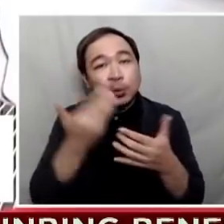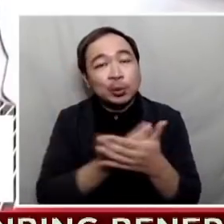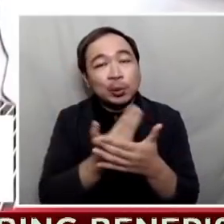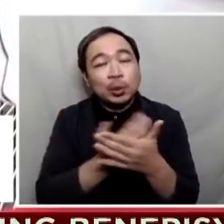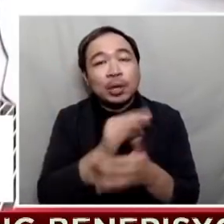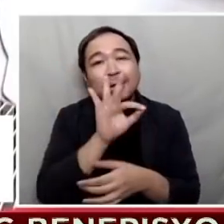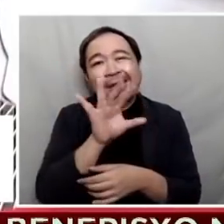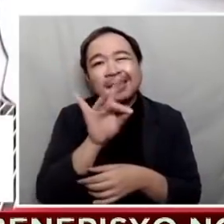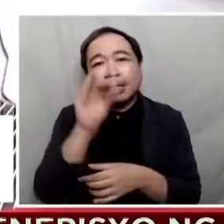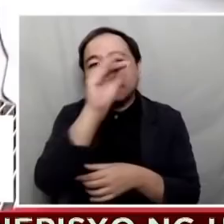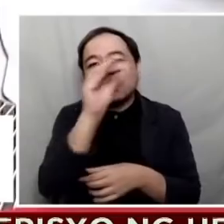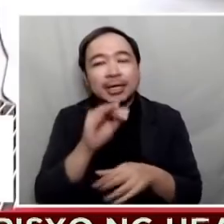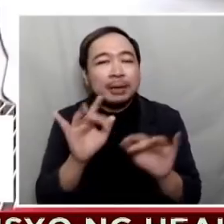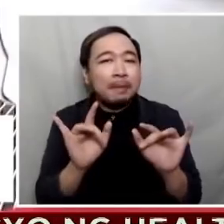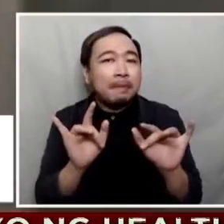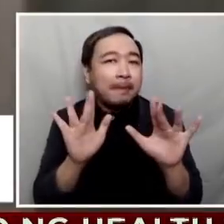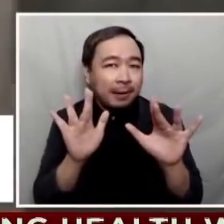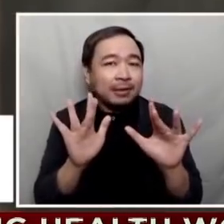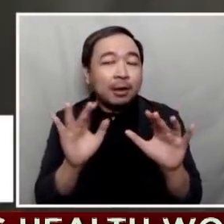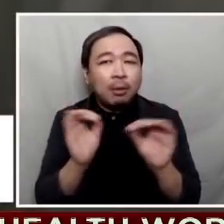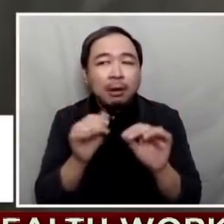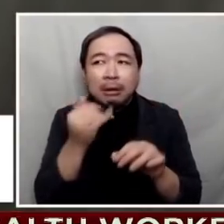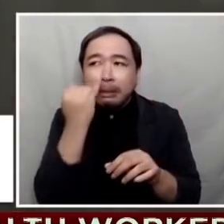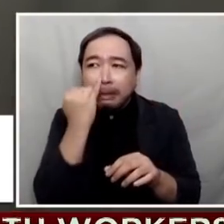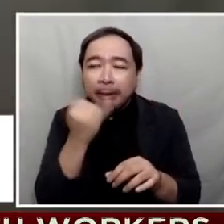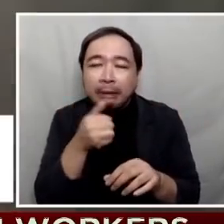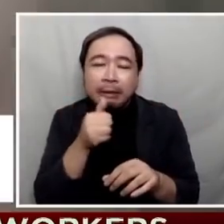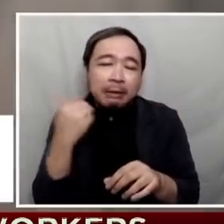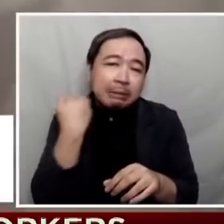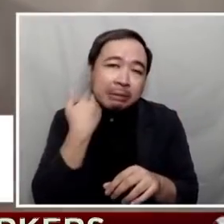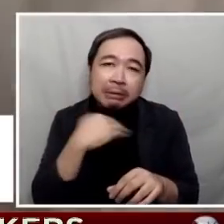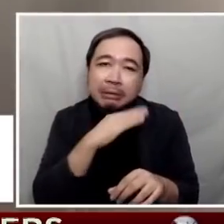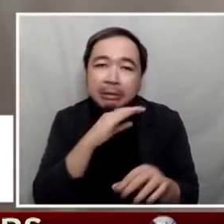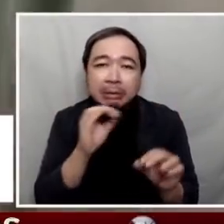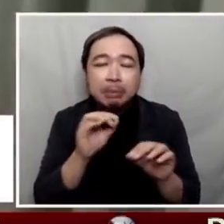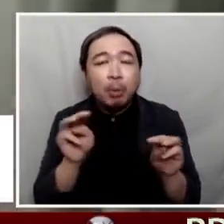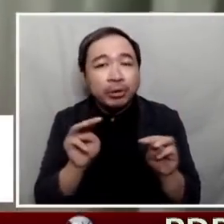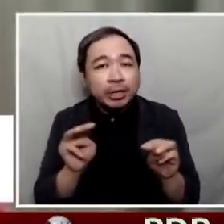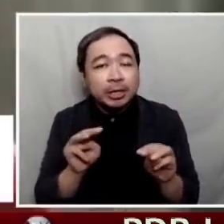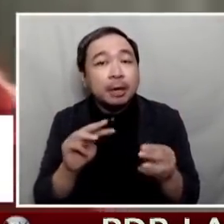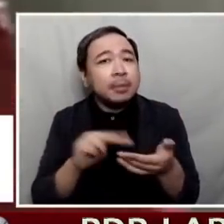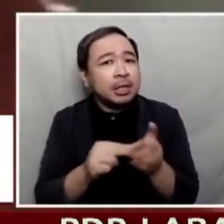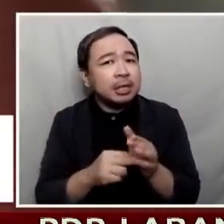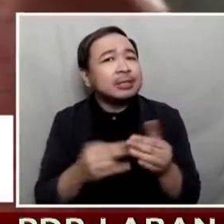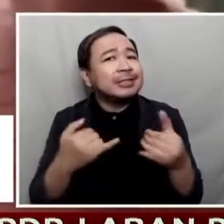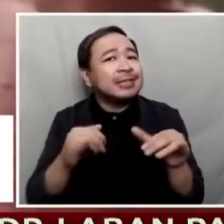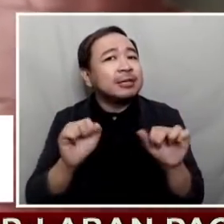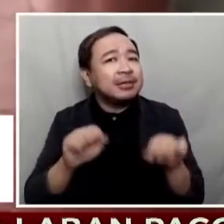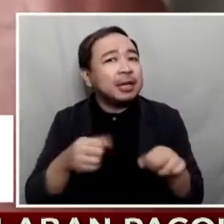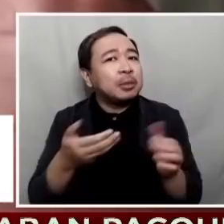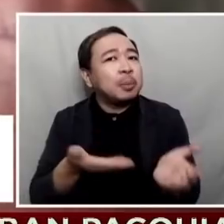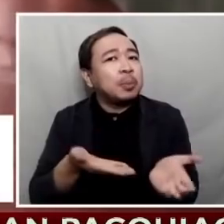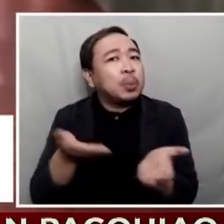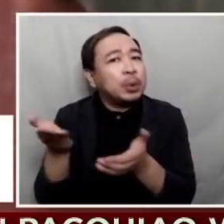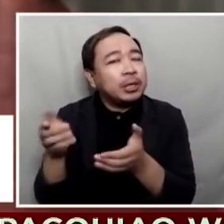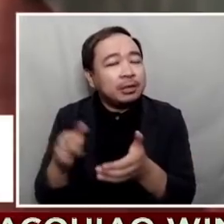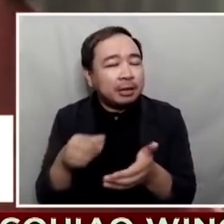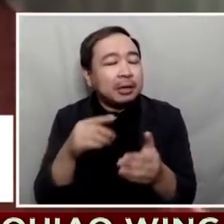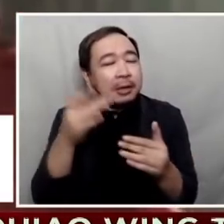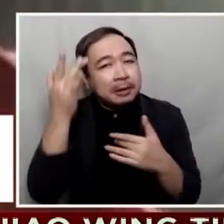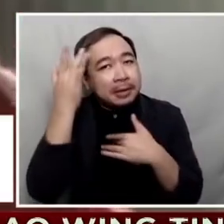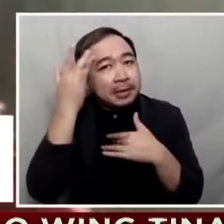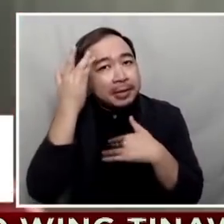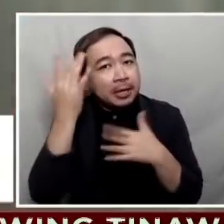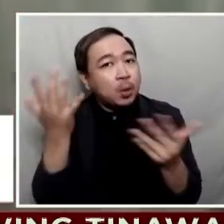mild, asymptomatic at moderate cases. Ibig sabihin, kaya pa o pwede pang dalhin ang mga pasyenteng ito sa